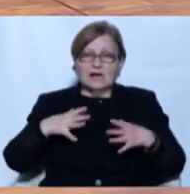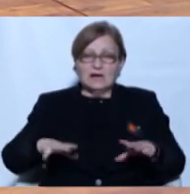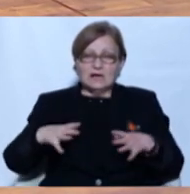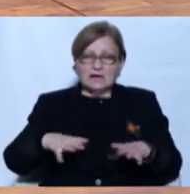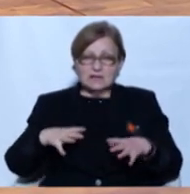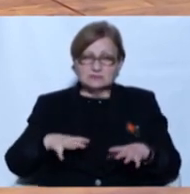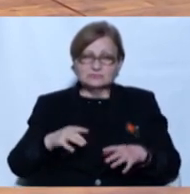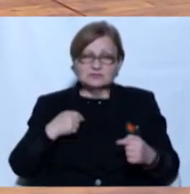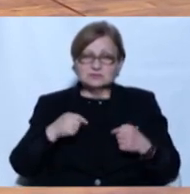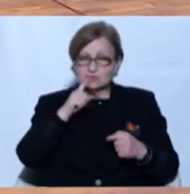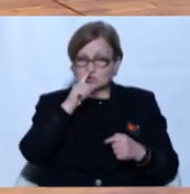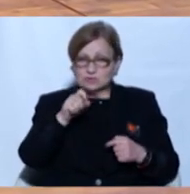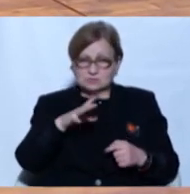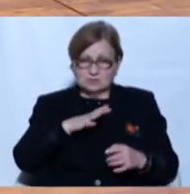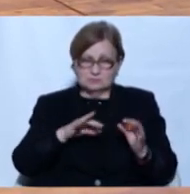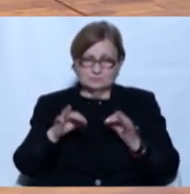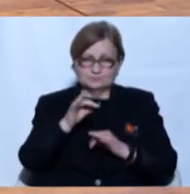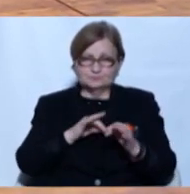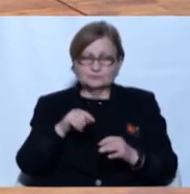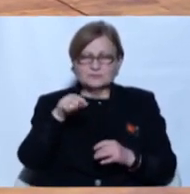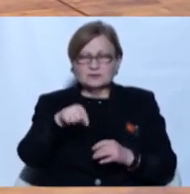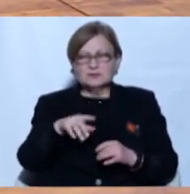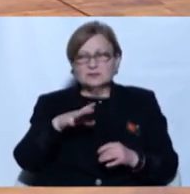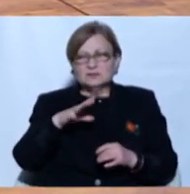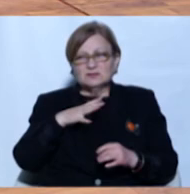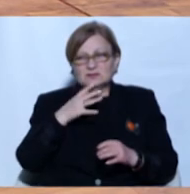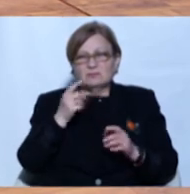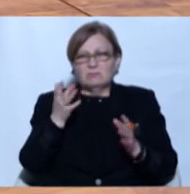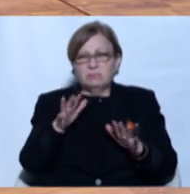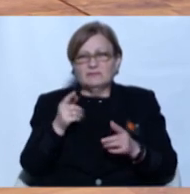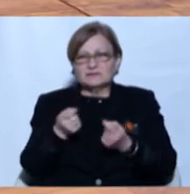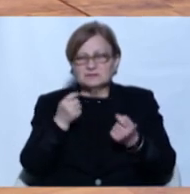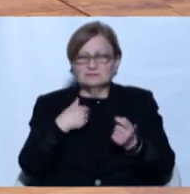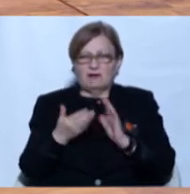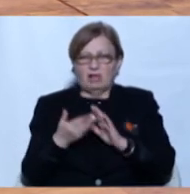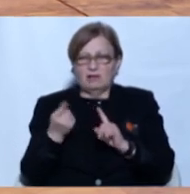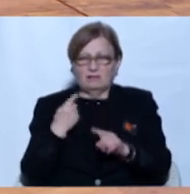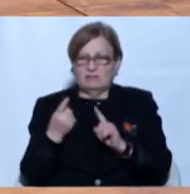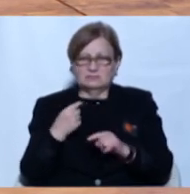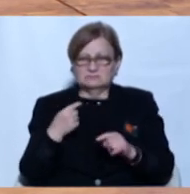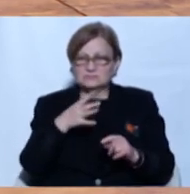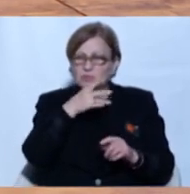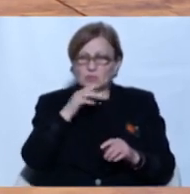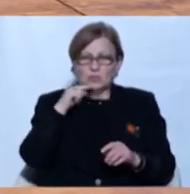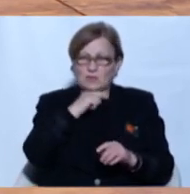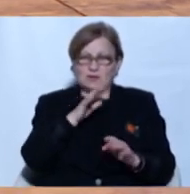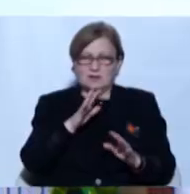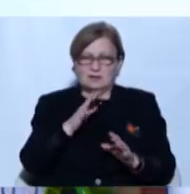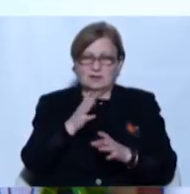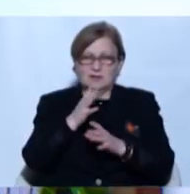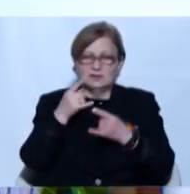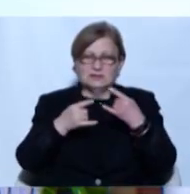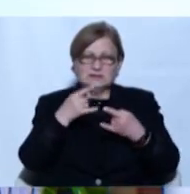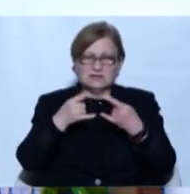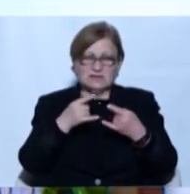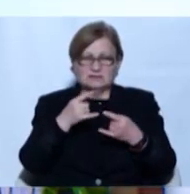ბიზნესი და ეხლა რასაკვირველია იქ უამრავი დეტალი გამოგჩა, უამრავი დეტალი ვერ თქვით, ეს არ არის იოლი საქმე ხა ტელეგრამის